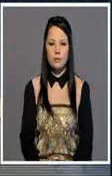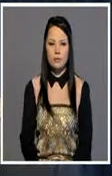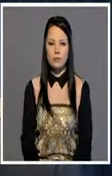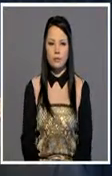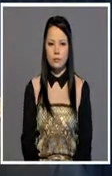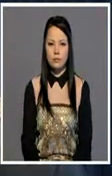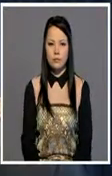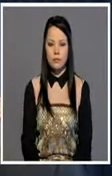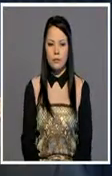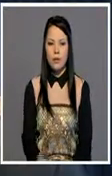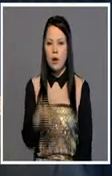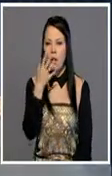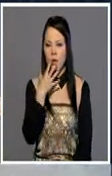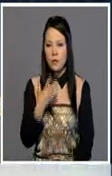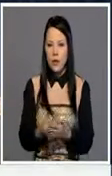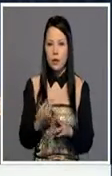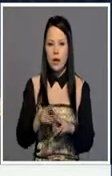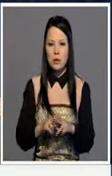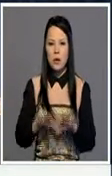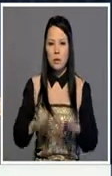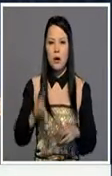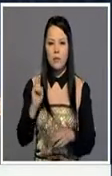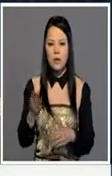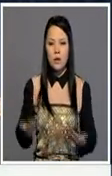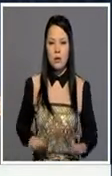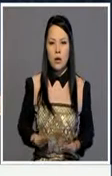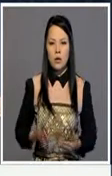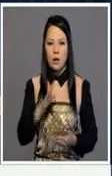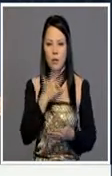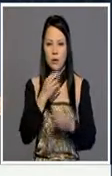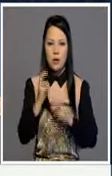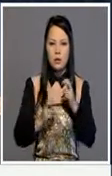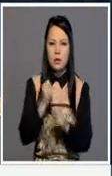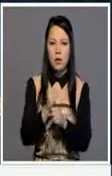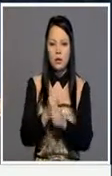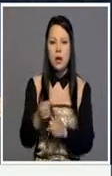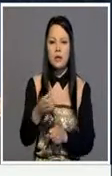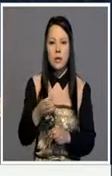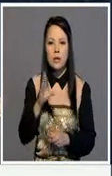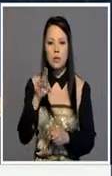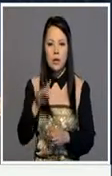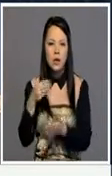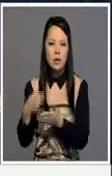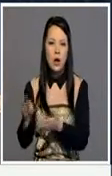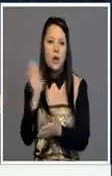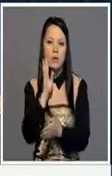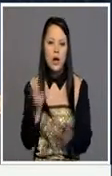Қарапайым жолмен өндірген, яғни спирттік өнімді сатып алып, оны сумен араластырып, яғни белгілі